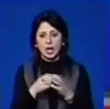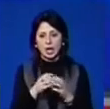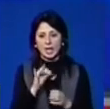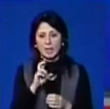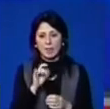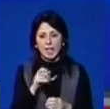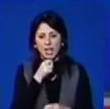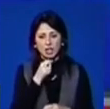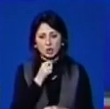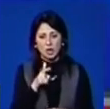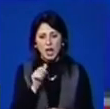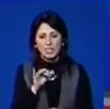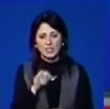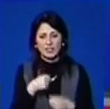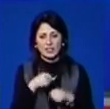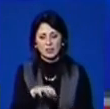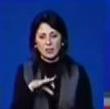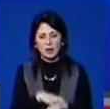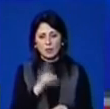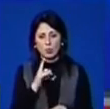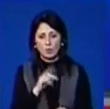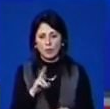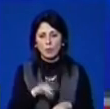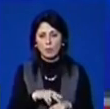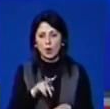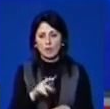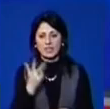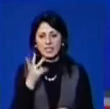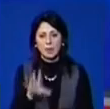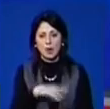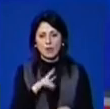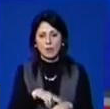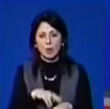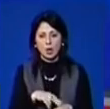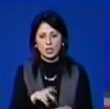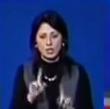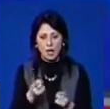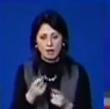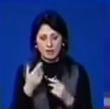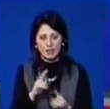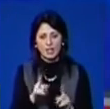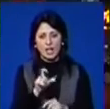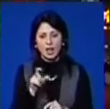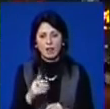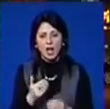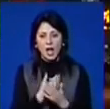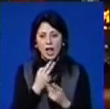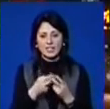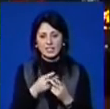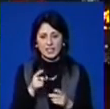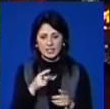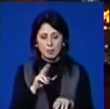Telekompanija Iberia's journalist Georgi Gasuenis semisa da mukharis fakte samartaldamtsvelebma sami qopili politseli aiqones. Dakaubulebi akhaltsikhis